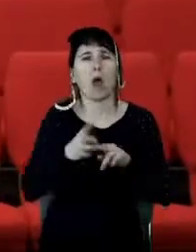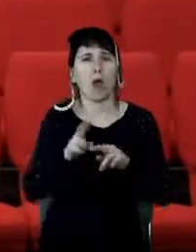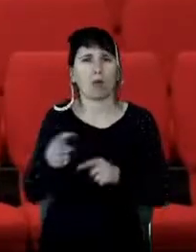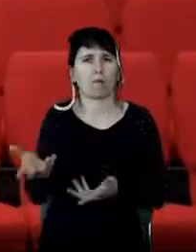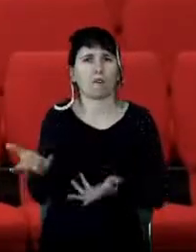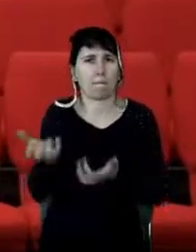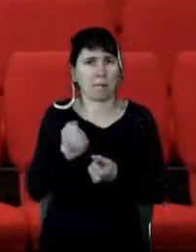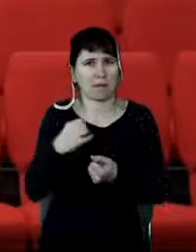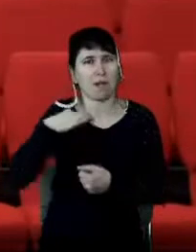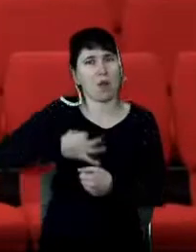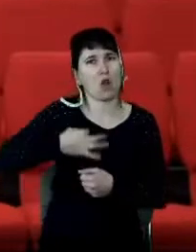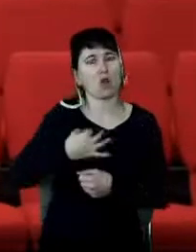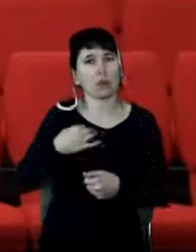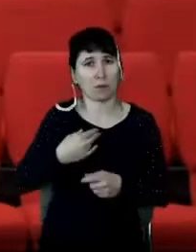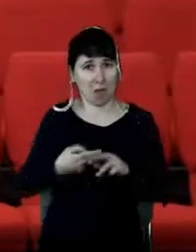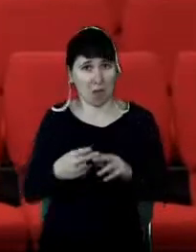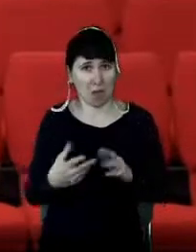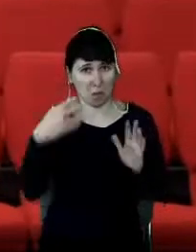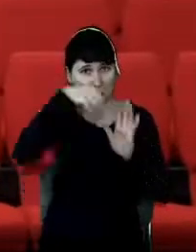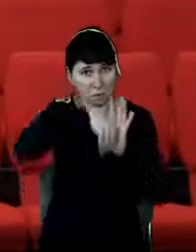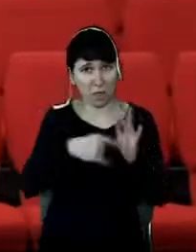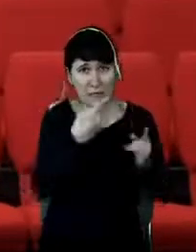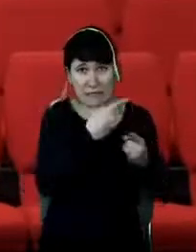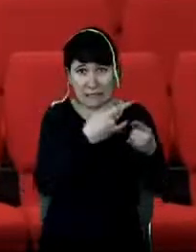там жили люди. І